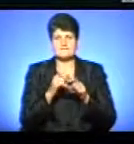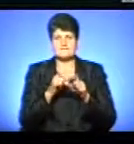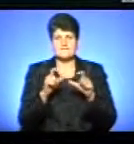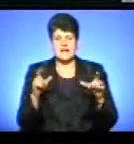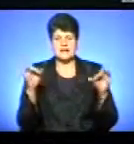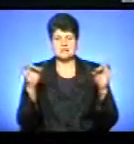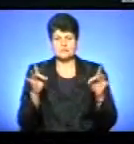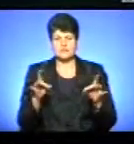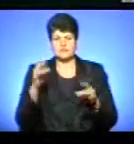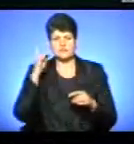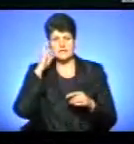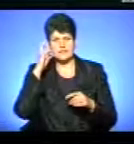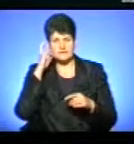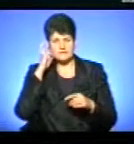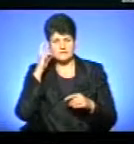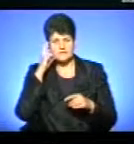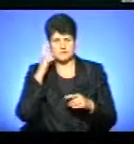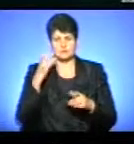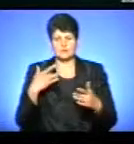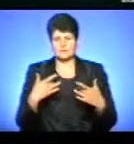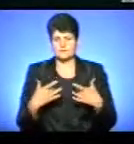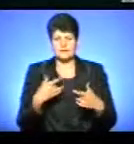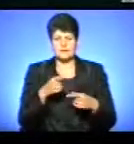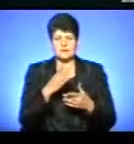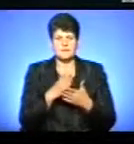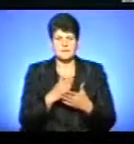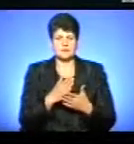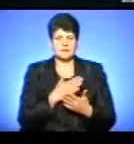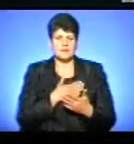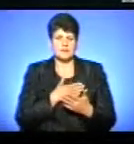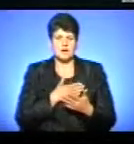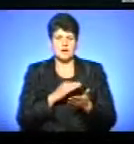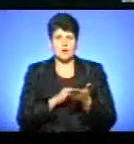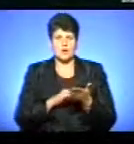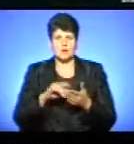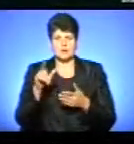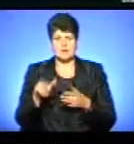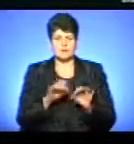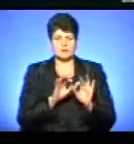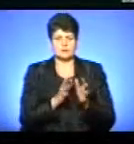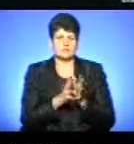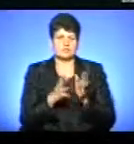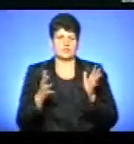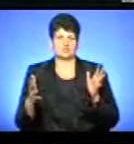Київської академічної майстерні «Сузір'я». Там перебуває моя колега Марта Журавель. Вона розповість більше.